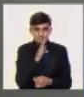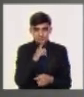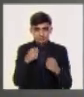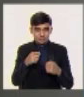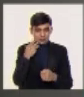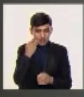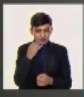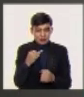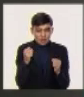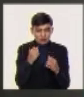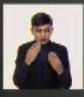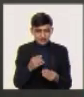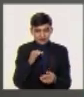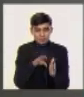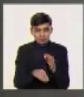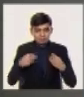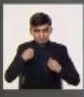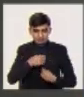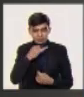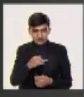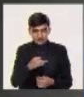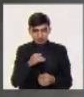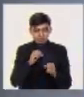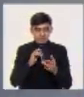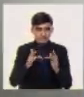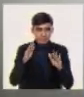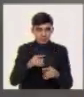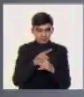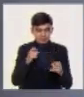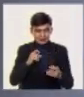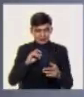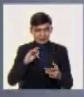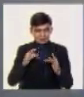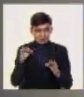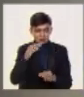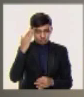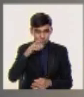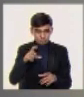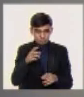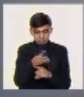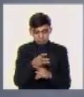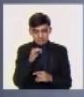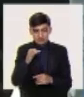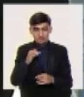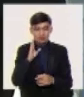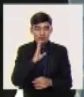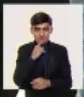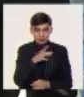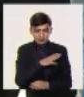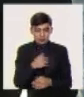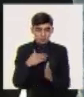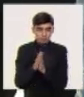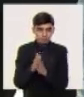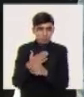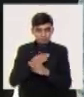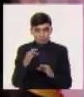торгует яблоками на морозе без верхней одежды. Ролик разместили в социальных сетях случайные прохожие. Женщина говорит, что никого о помощи